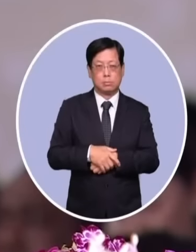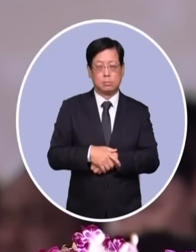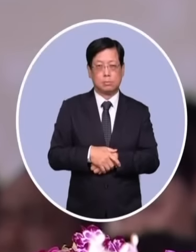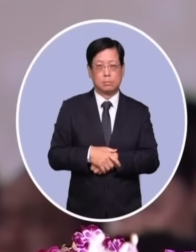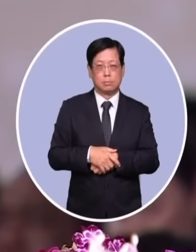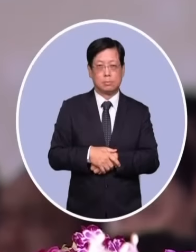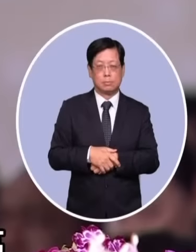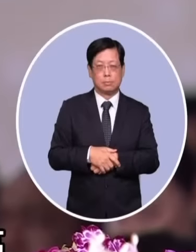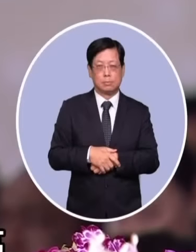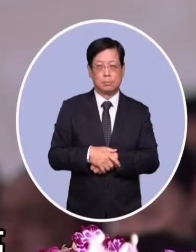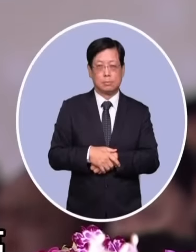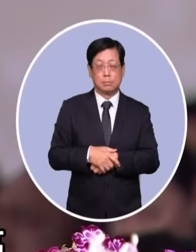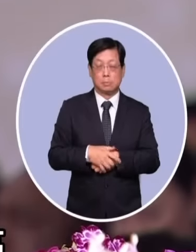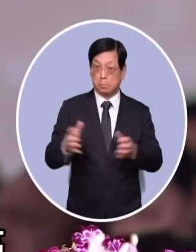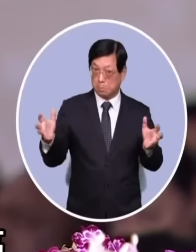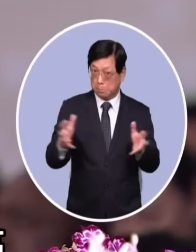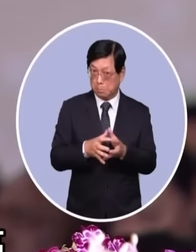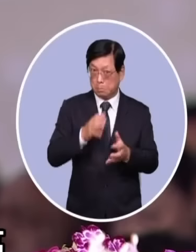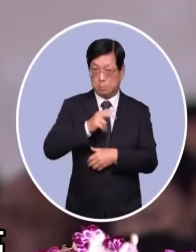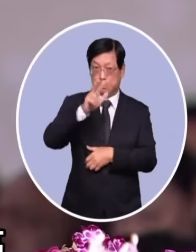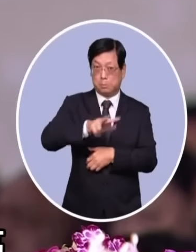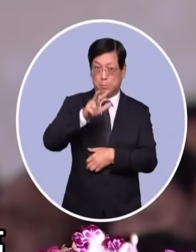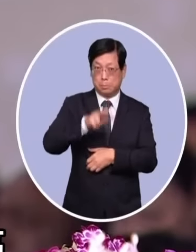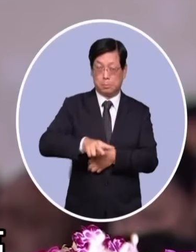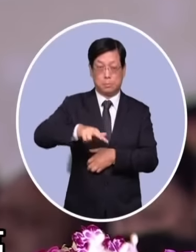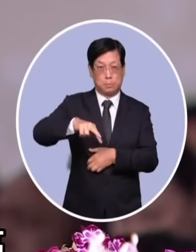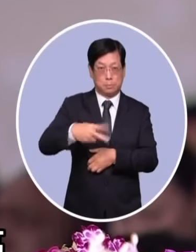895亿元，总共达到